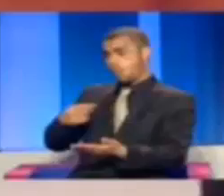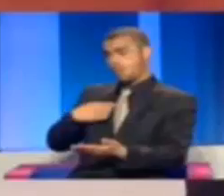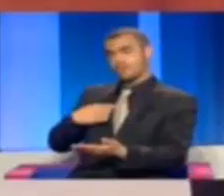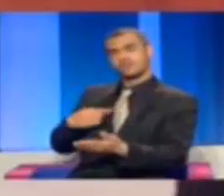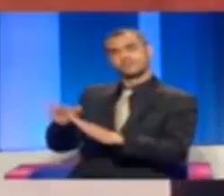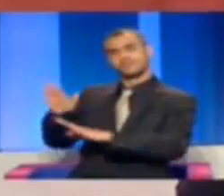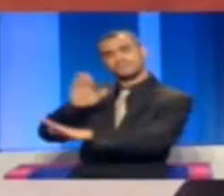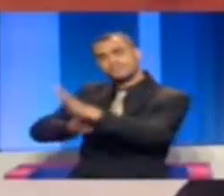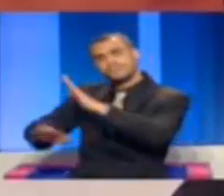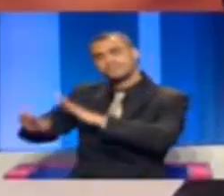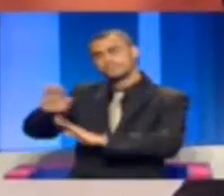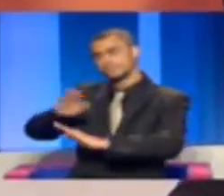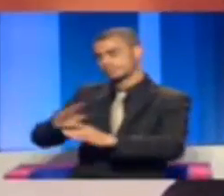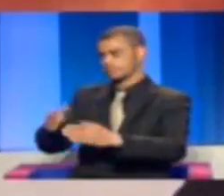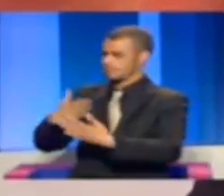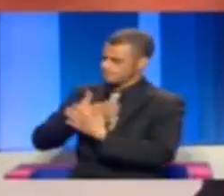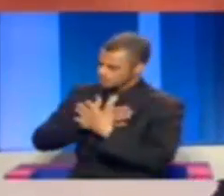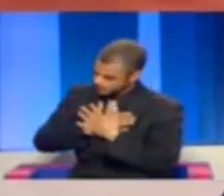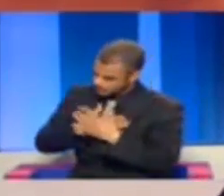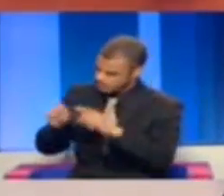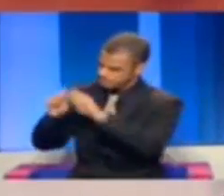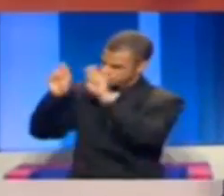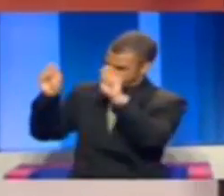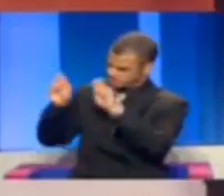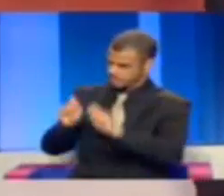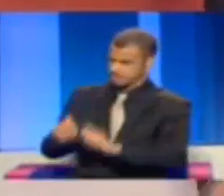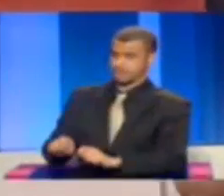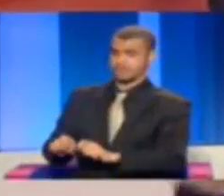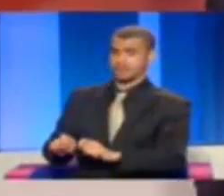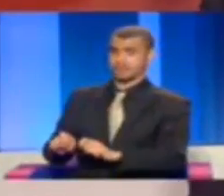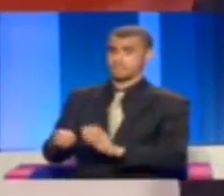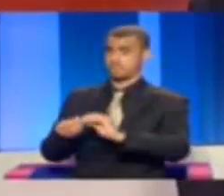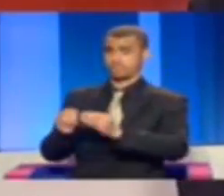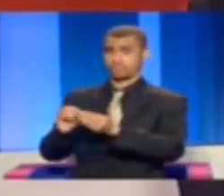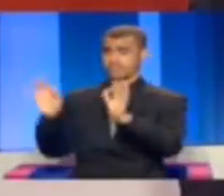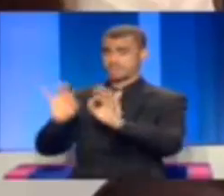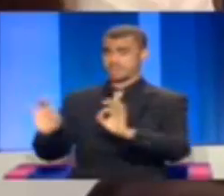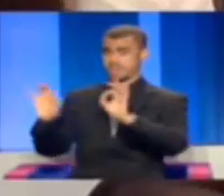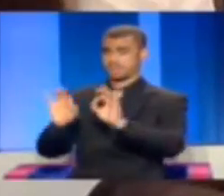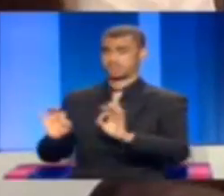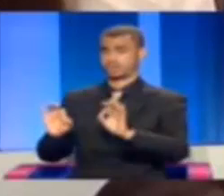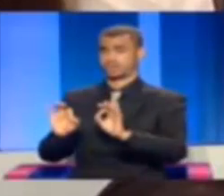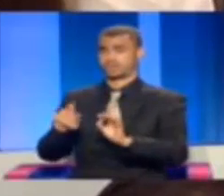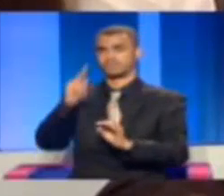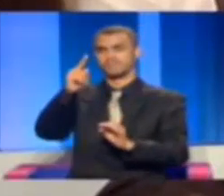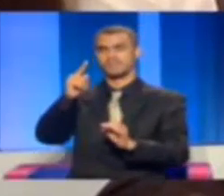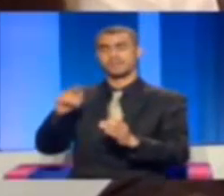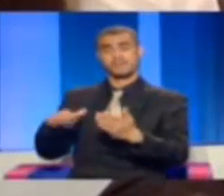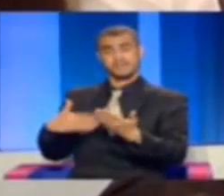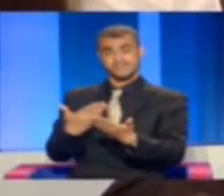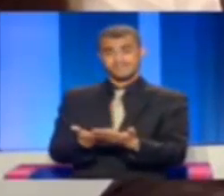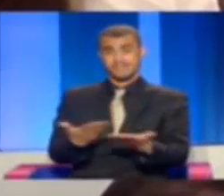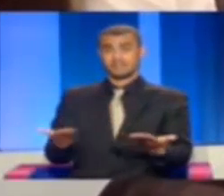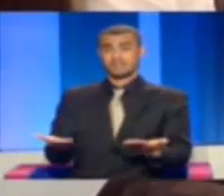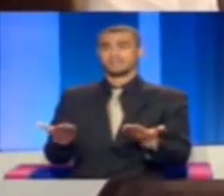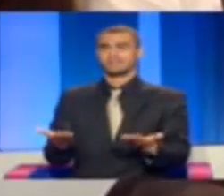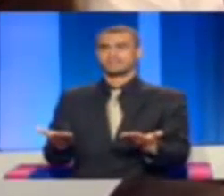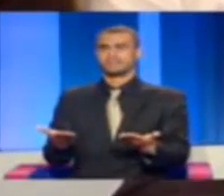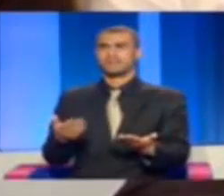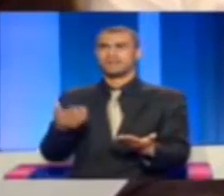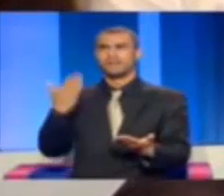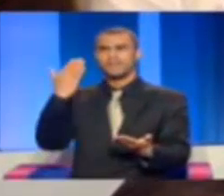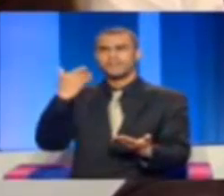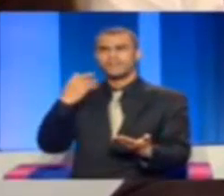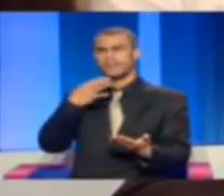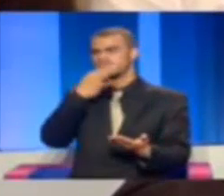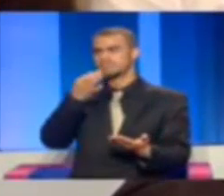بهم، يعني ما عنده حتى علاقه مع قيمه الاسره. نعم، ومع التماسك الاسري. نعم، هنا كنرجعوا للكلام ديالنا